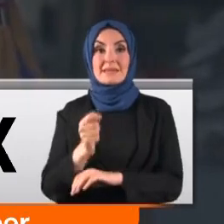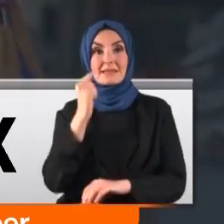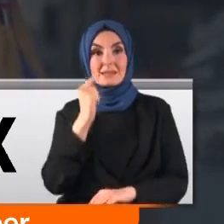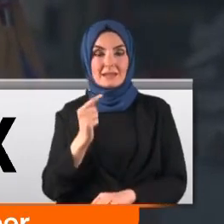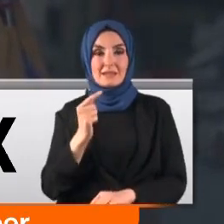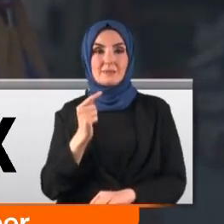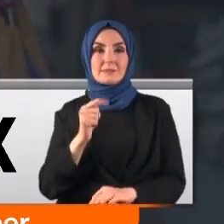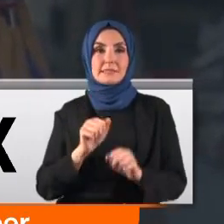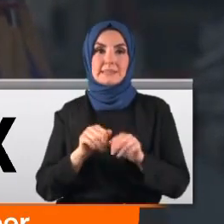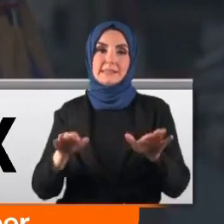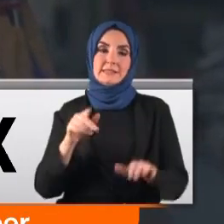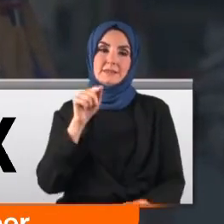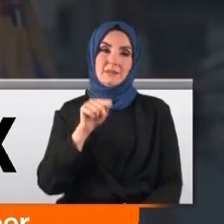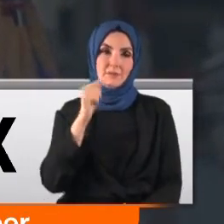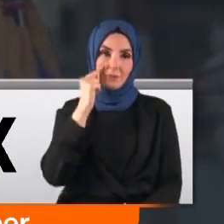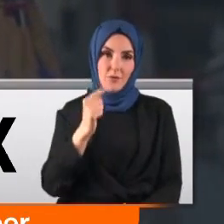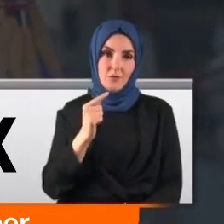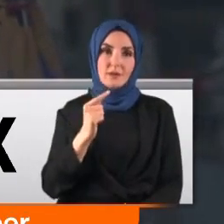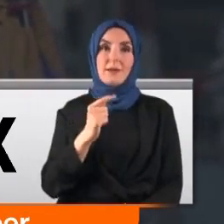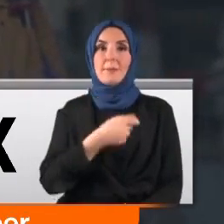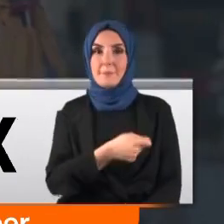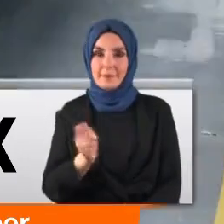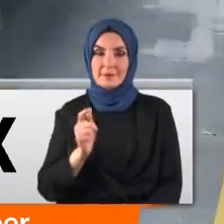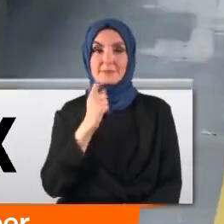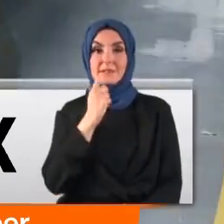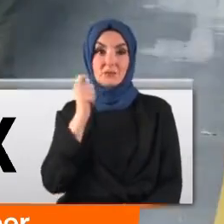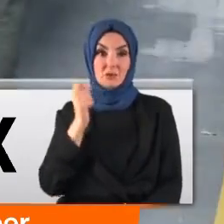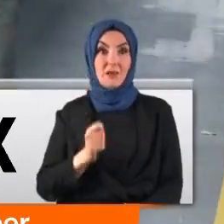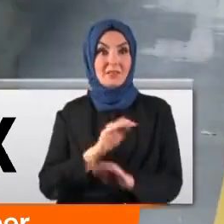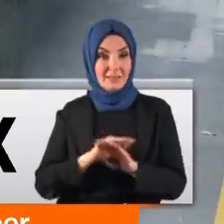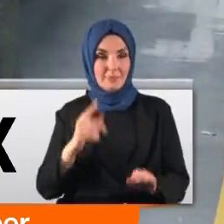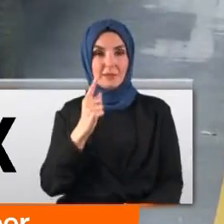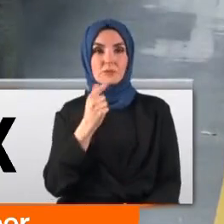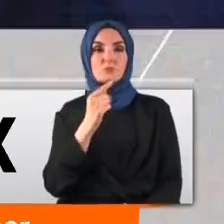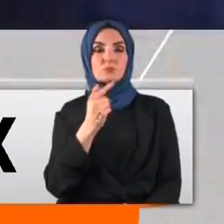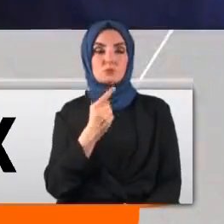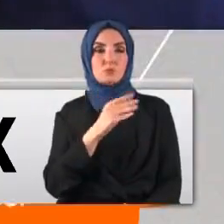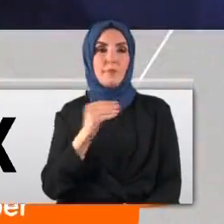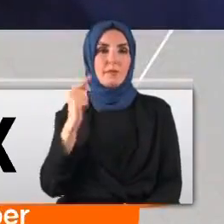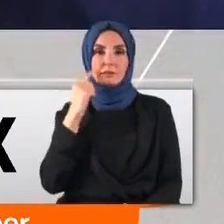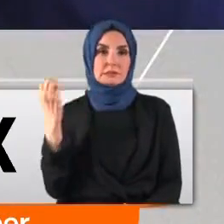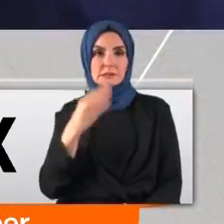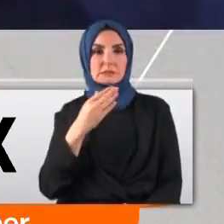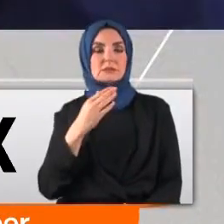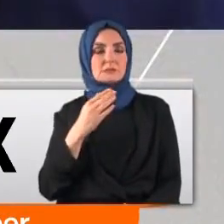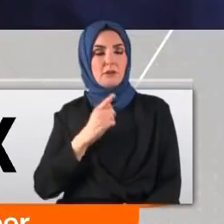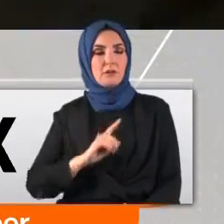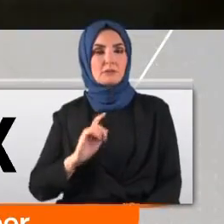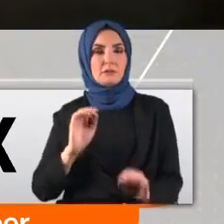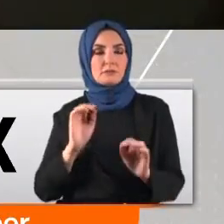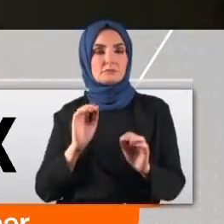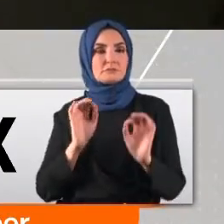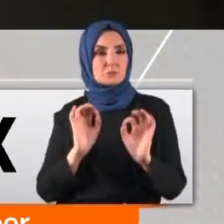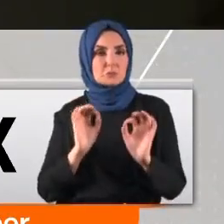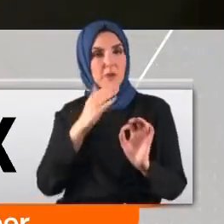yıl şartını tamamlayan 1,5 milyon emekli olabilecek. Yaklaşık 3 milyon emekli adayı ise şartları tamamlandıkça